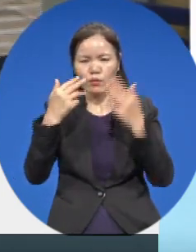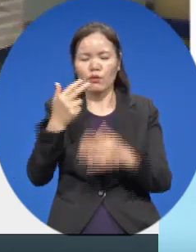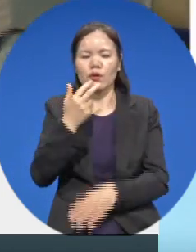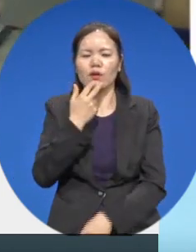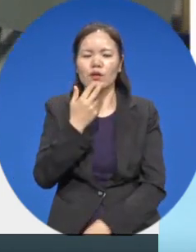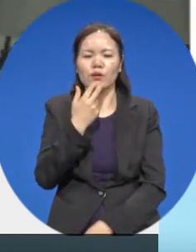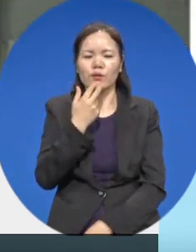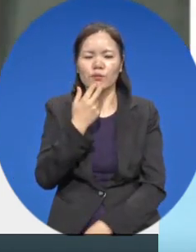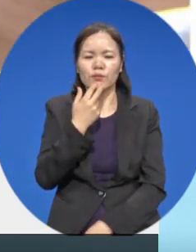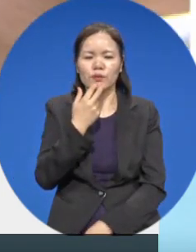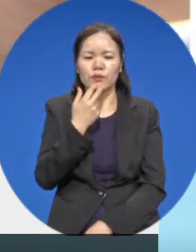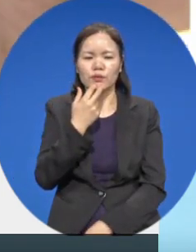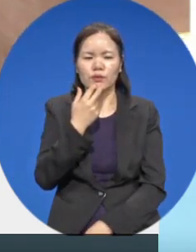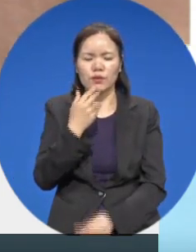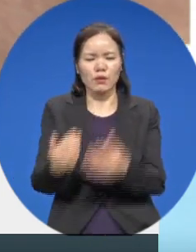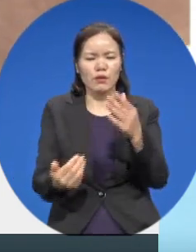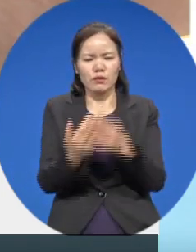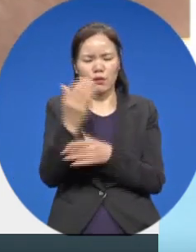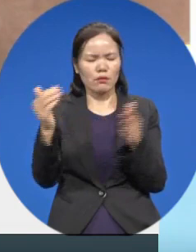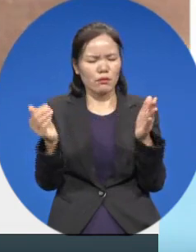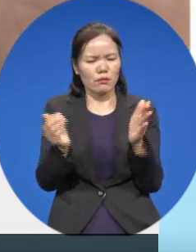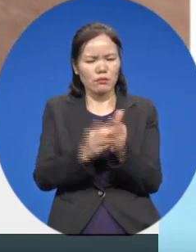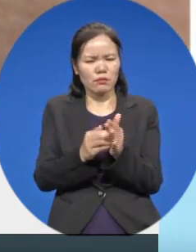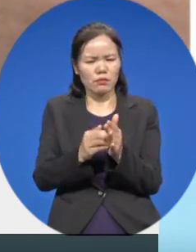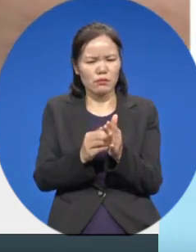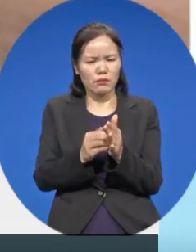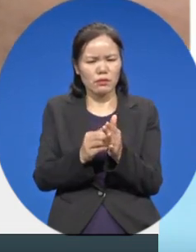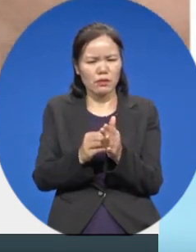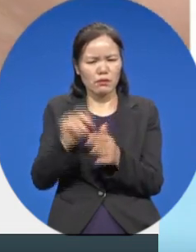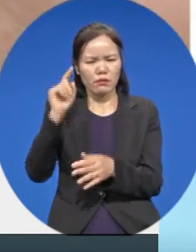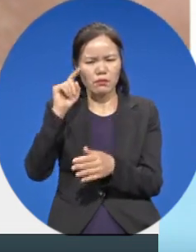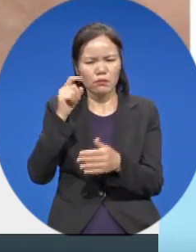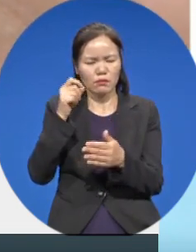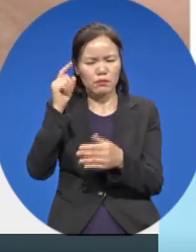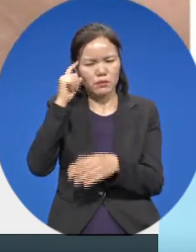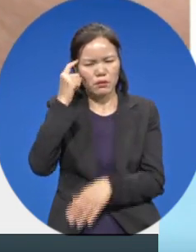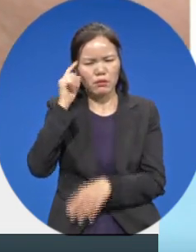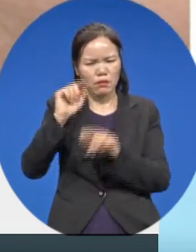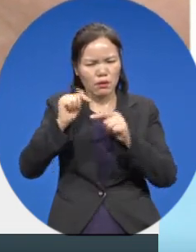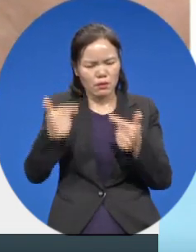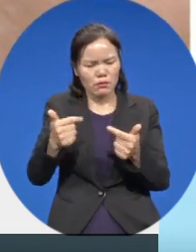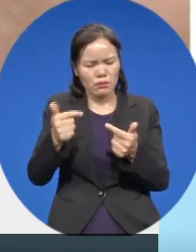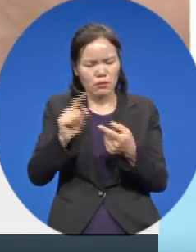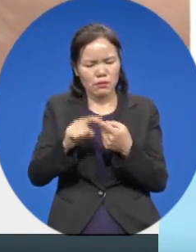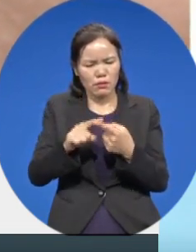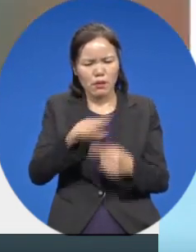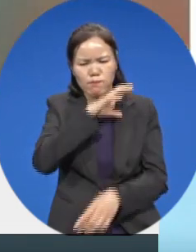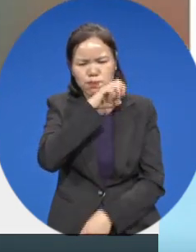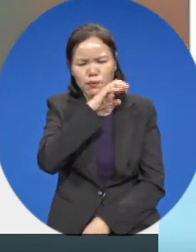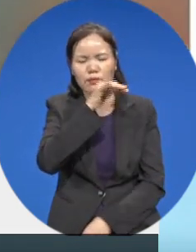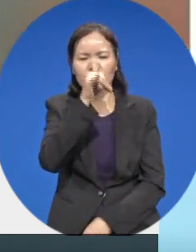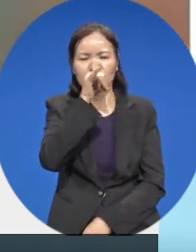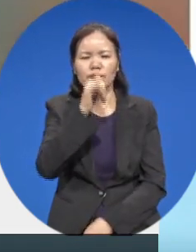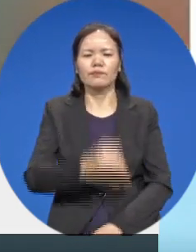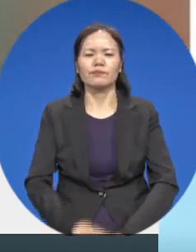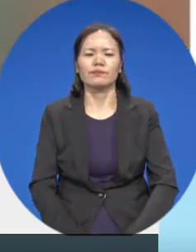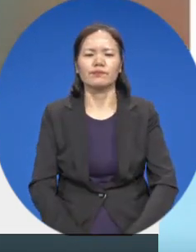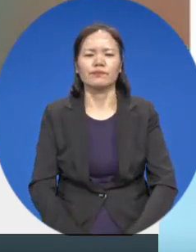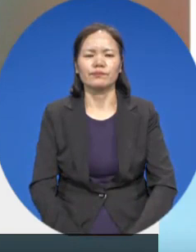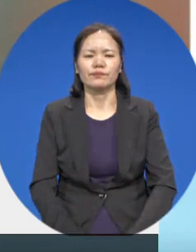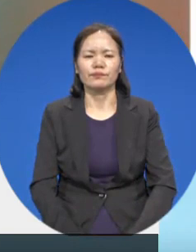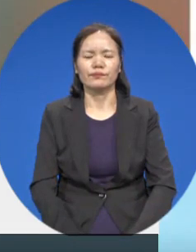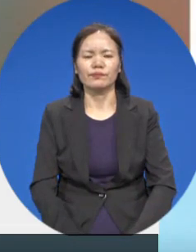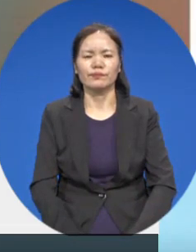아니하고 이런식으로 사건을 종류 하려고 하는 것은 아닌가 라고 하는 것에 대해서 이제 좀 잠깐 이 불만을 가지고 있구요 그리고 이제